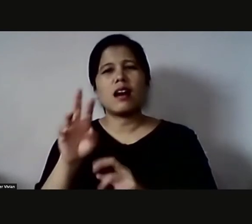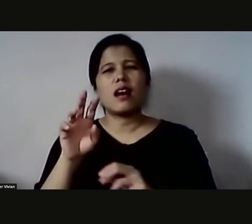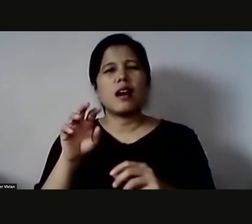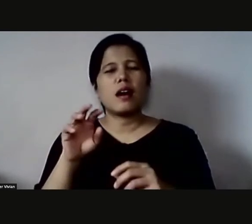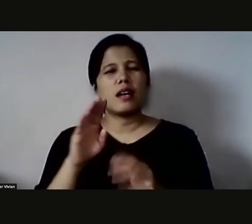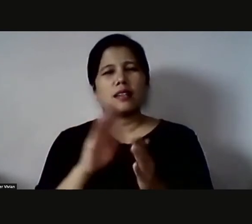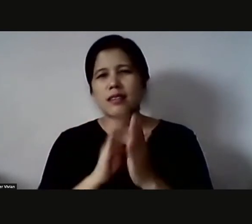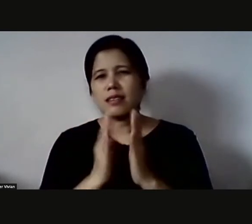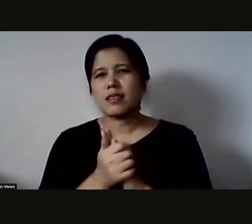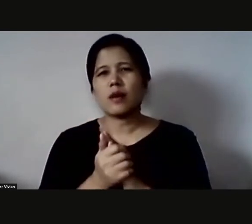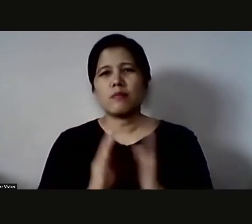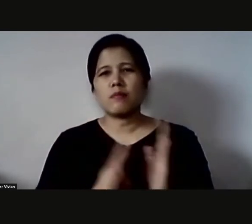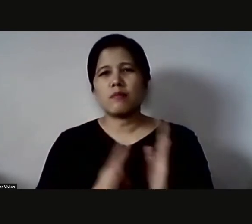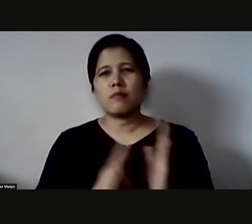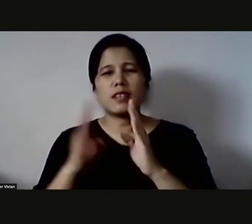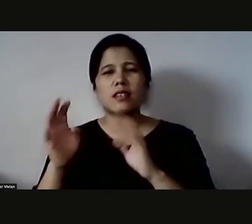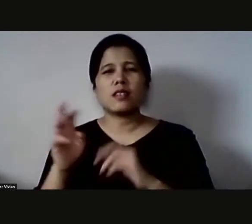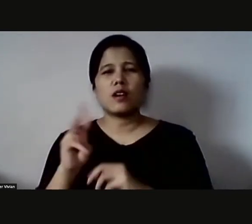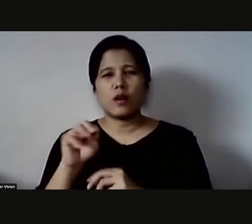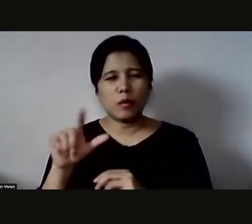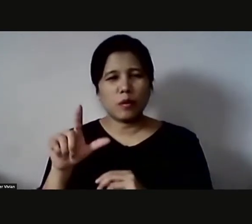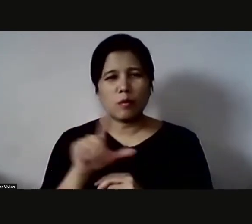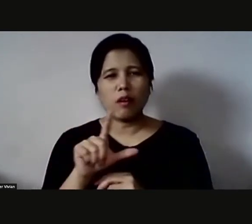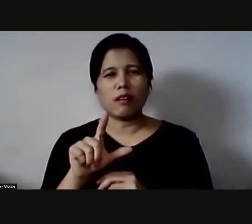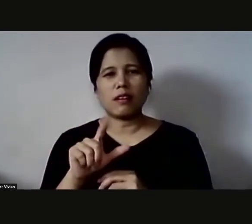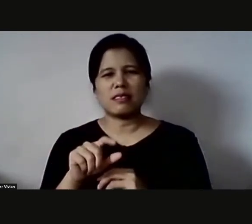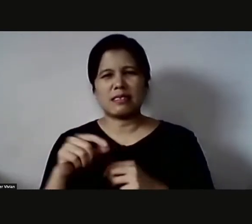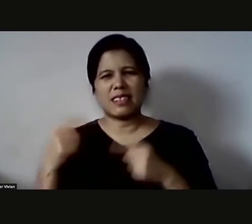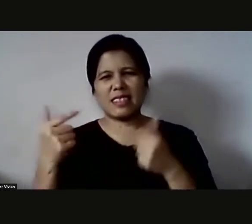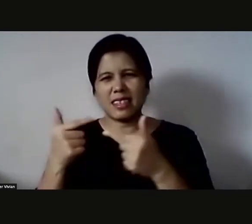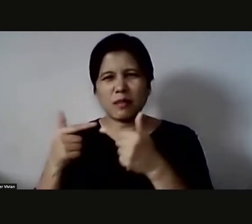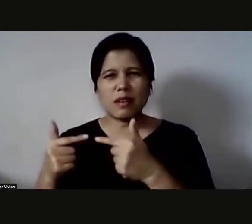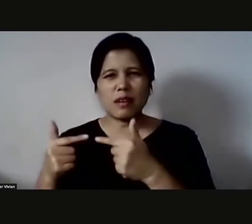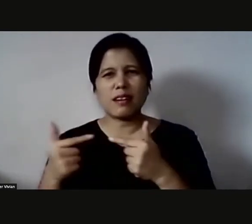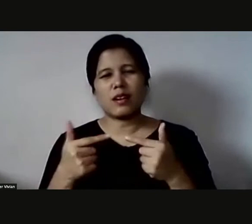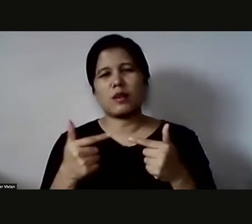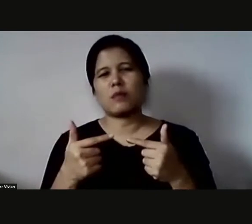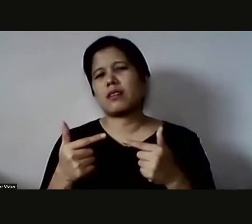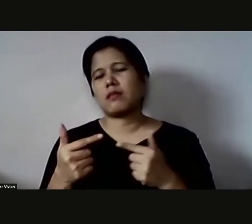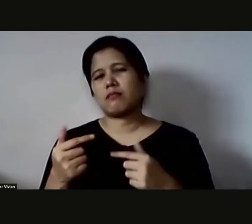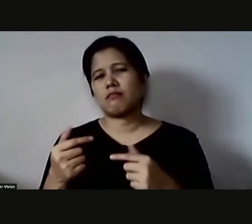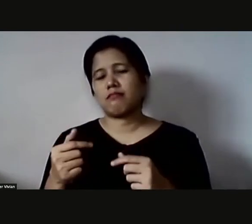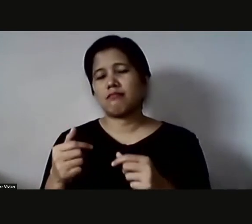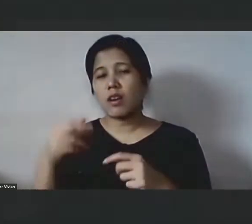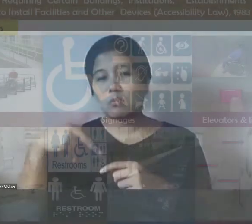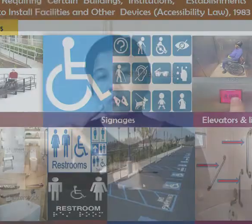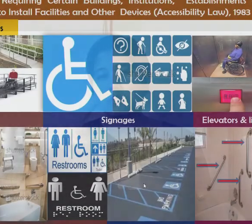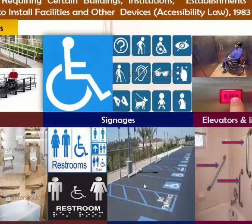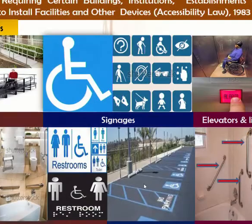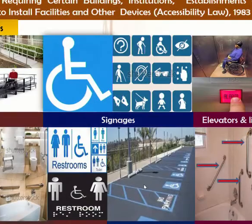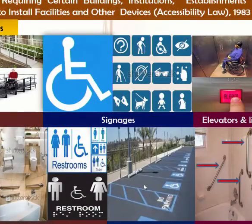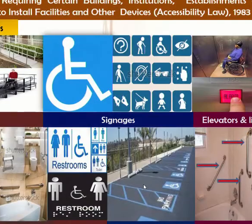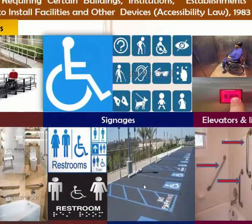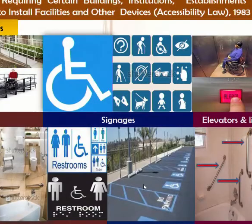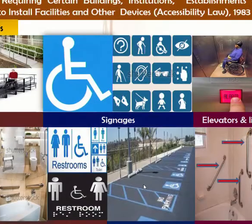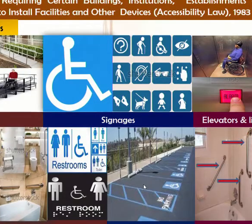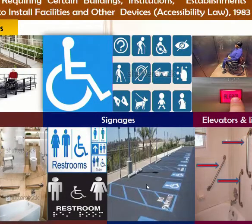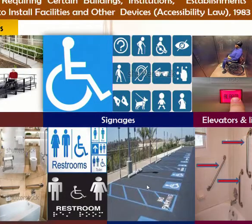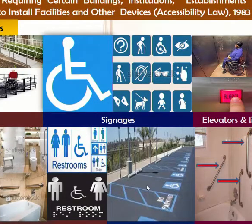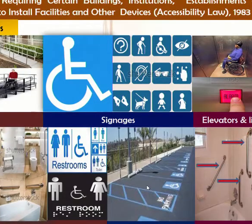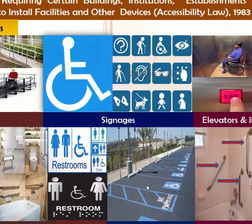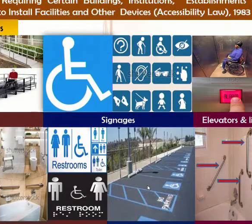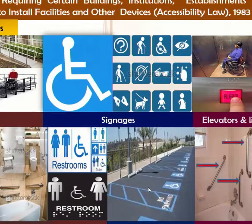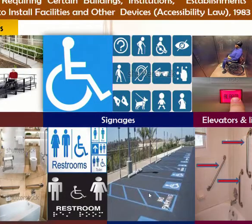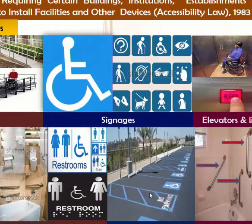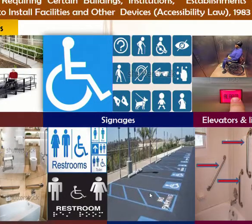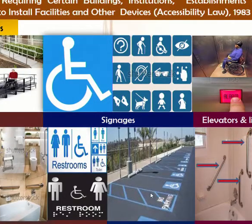pa rin naaabuso, nakikipag-away pa rin yung mga persons with disabilities, no? So, but it should not